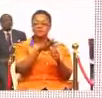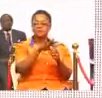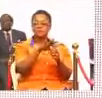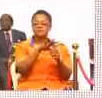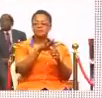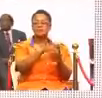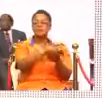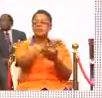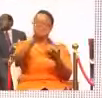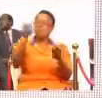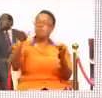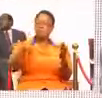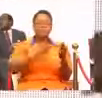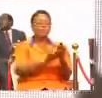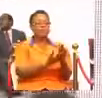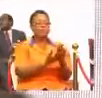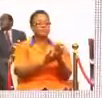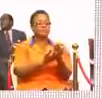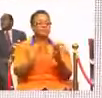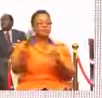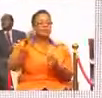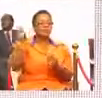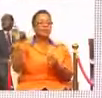Pembe zote za Kenya hii.